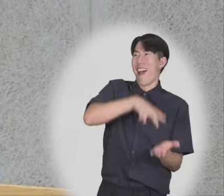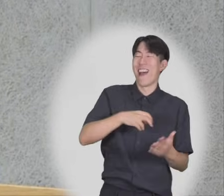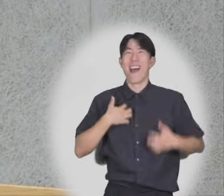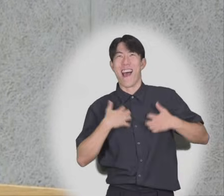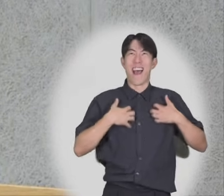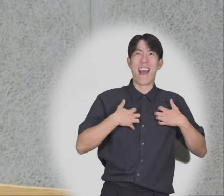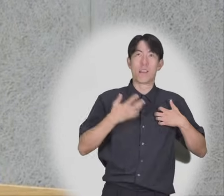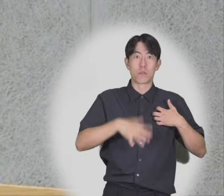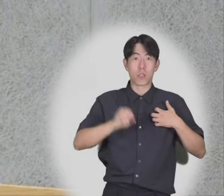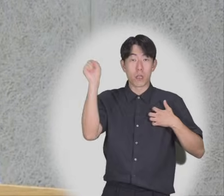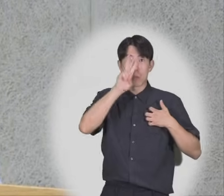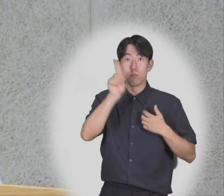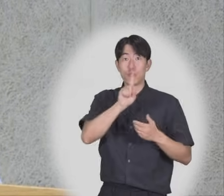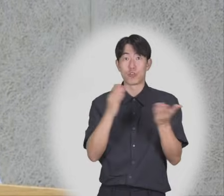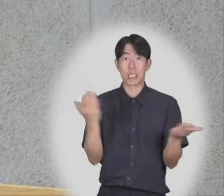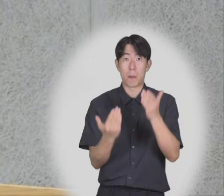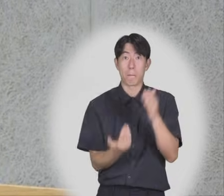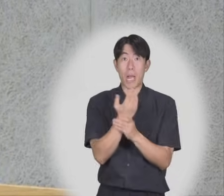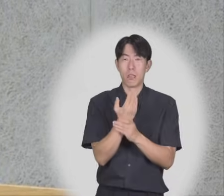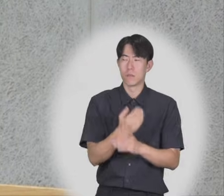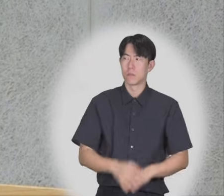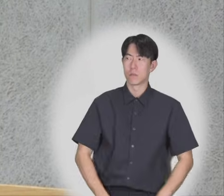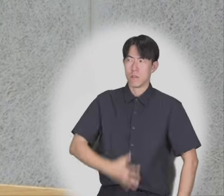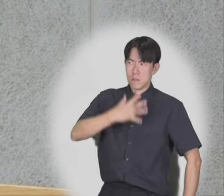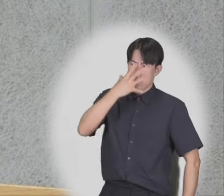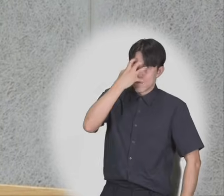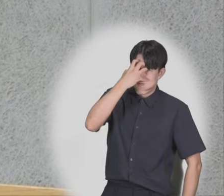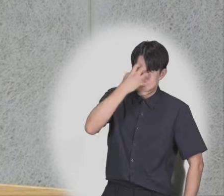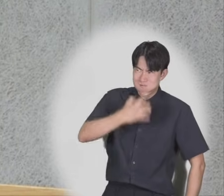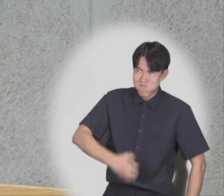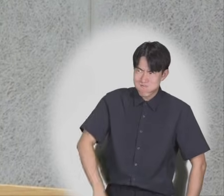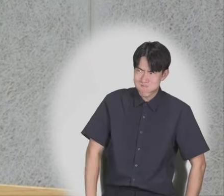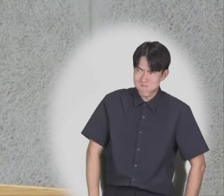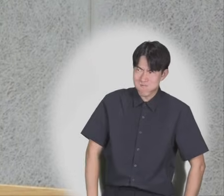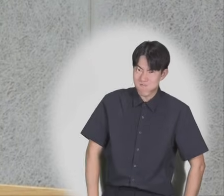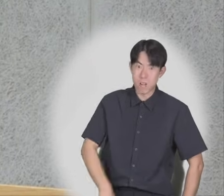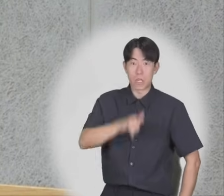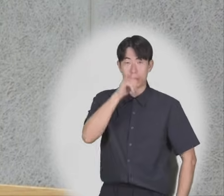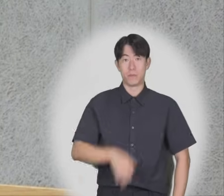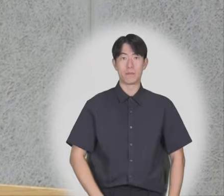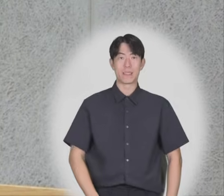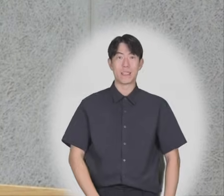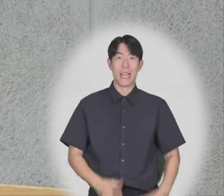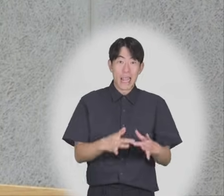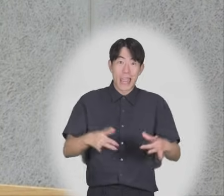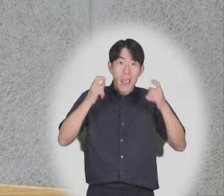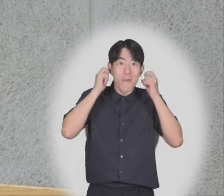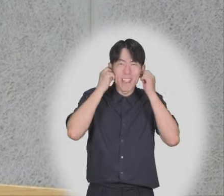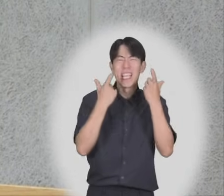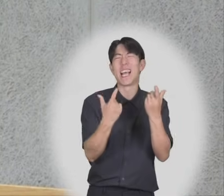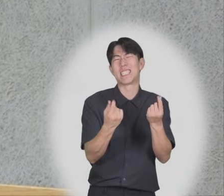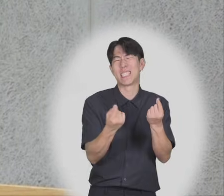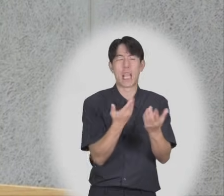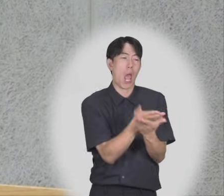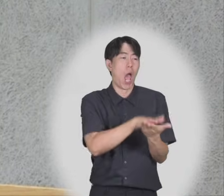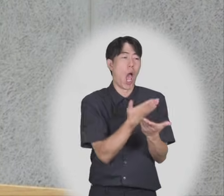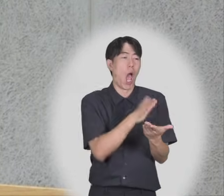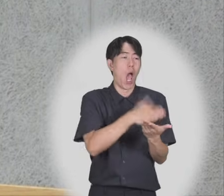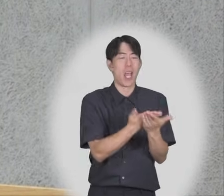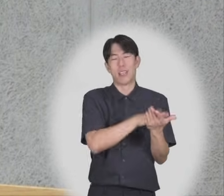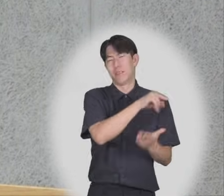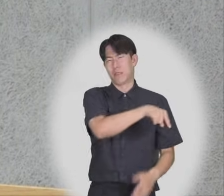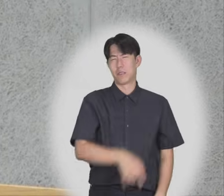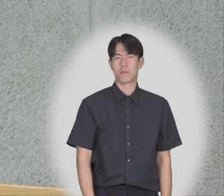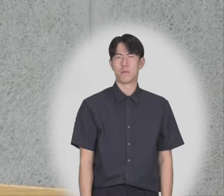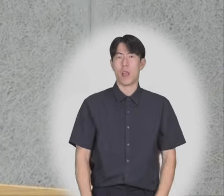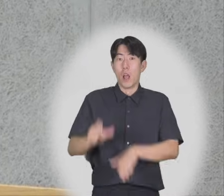일이 생기면은 얼굴색이 확 달라지죠. 한마디로 냄비 같은 신앙입니다. 좀